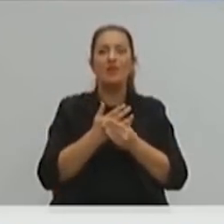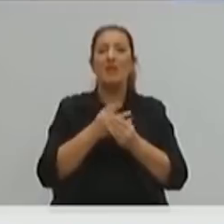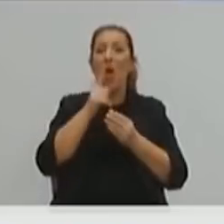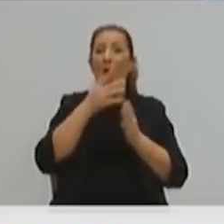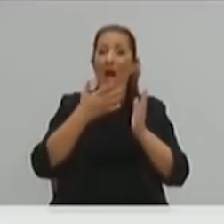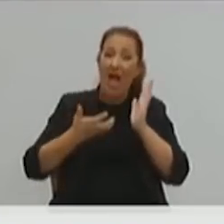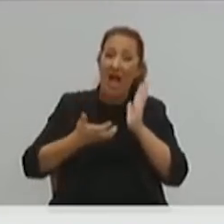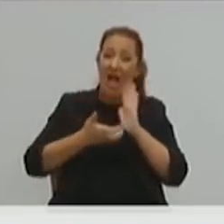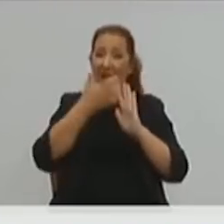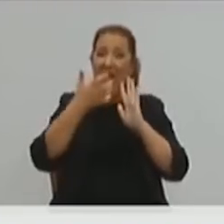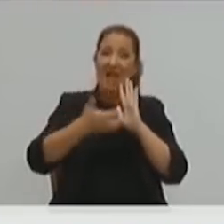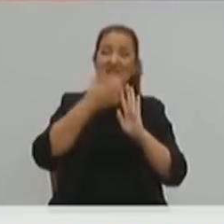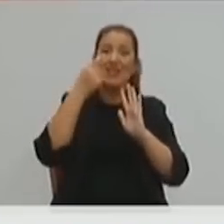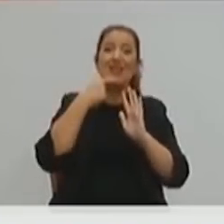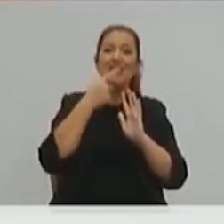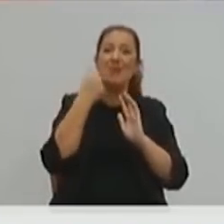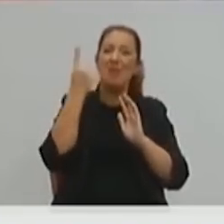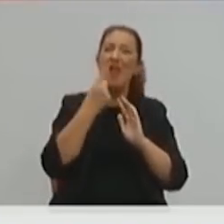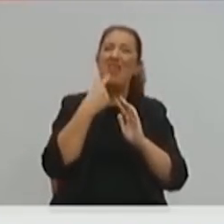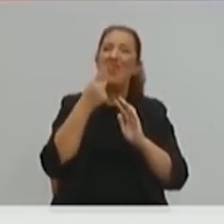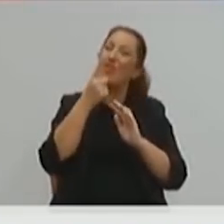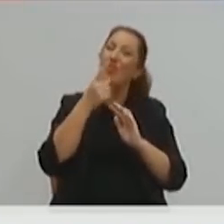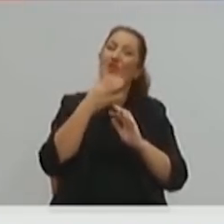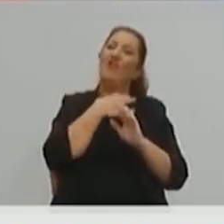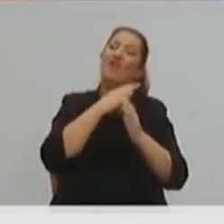Kazıldı diye bir laf ettiniz orada. Lütfen bunu düzeltin.